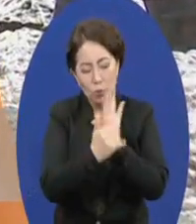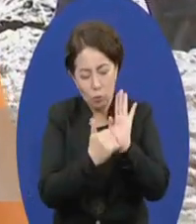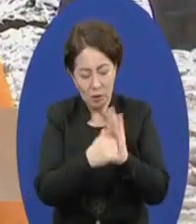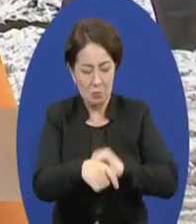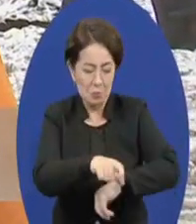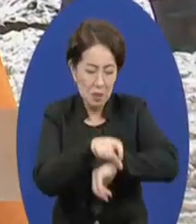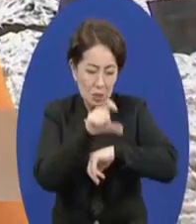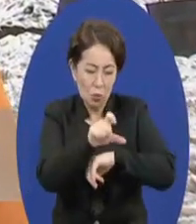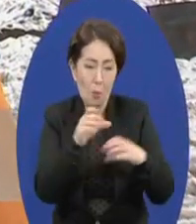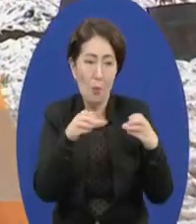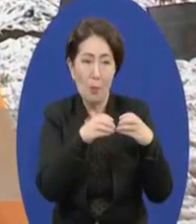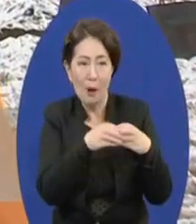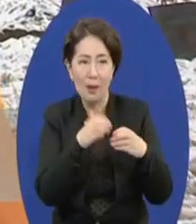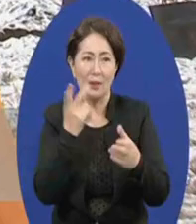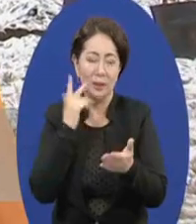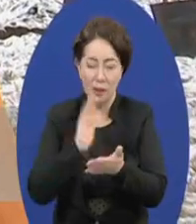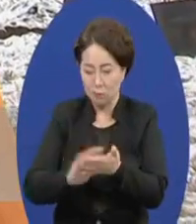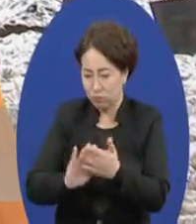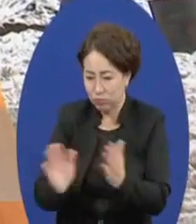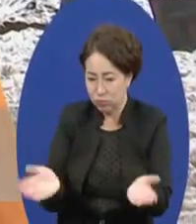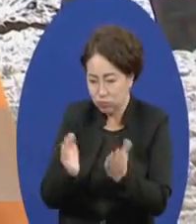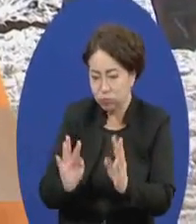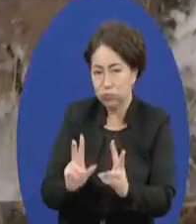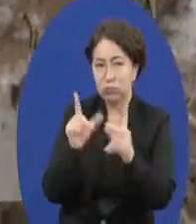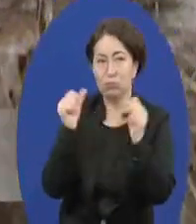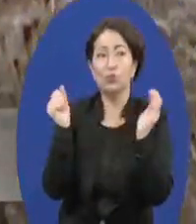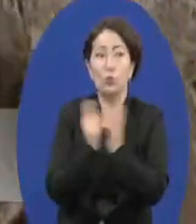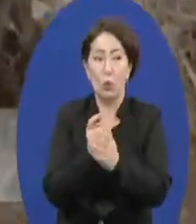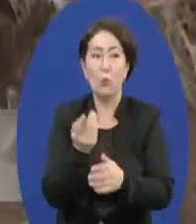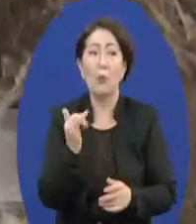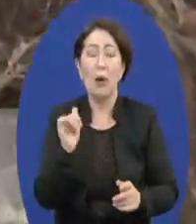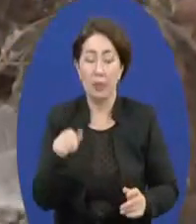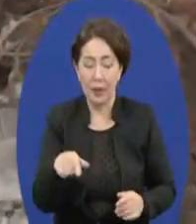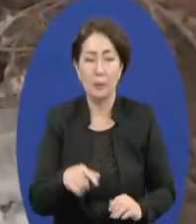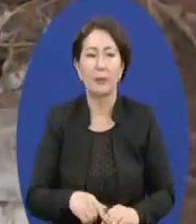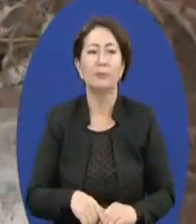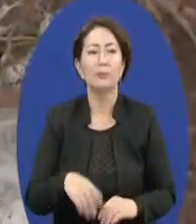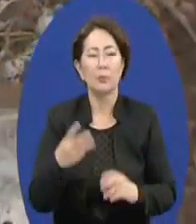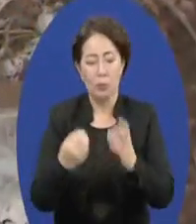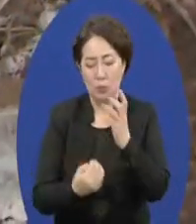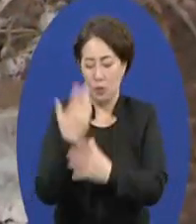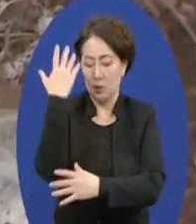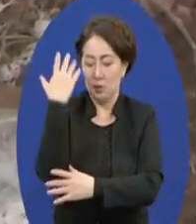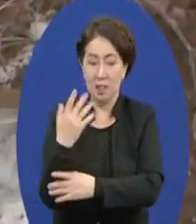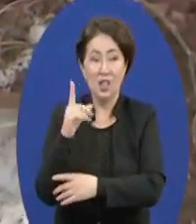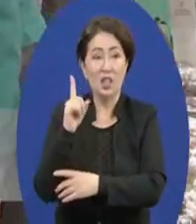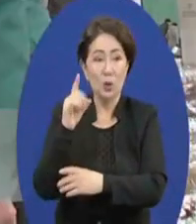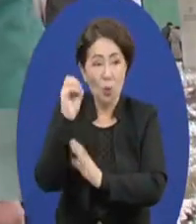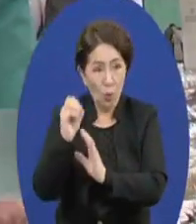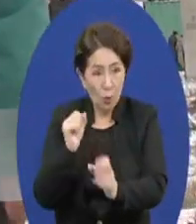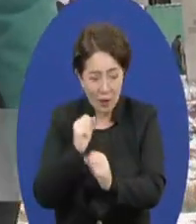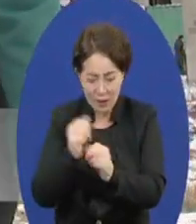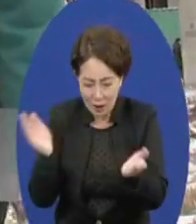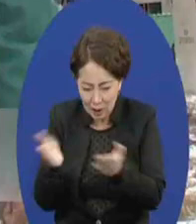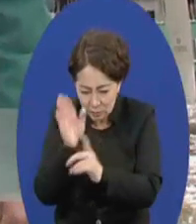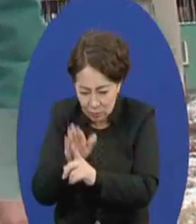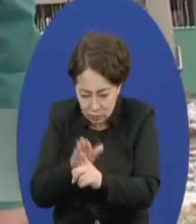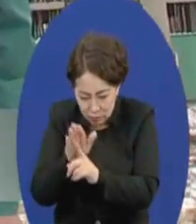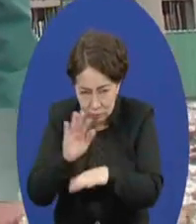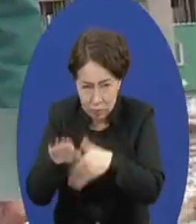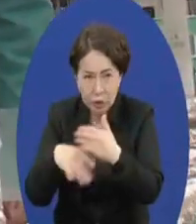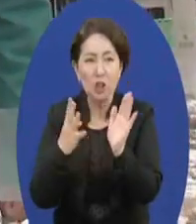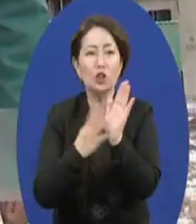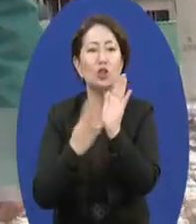бөгөөд мэрэгсэн баг хамт олон маань арчилж ургуулдаг. Арчилгаа хамгийн чухал. Мод тарьж суулгах 1% ажил бол арчилгаа